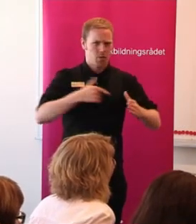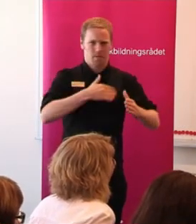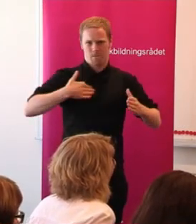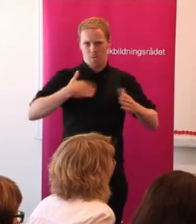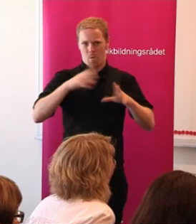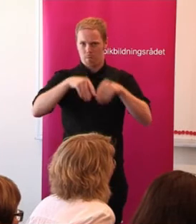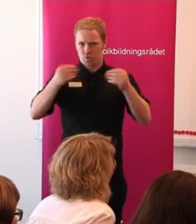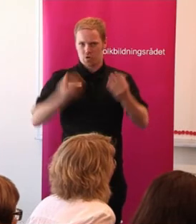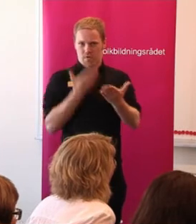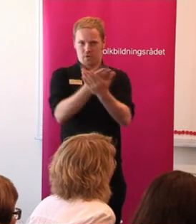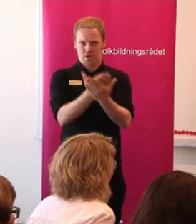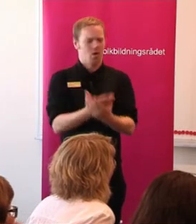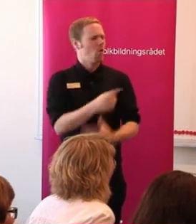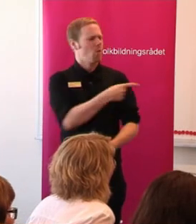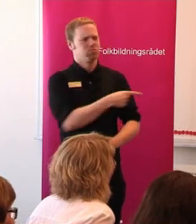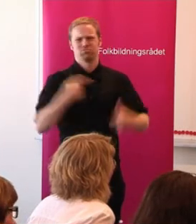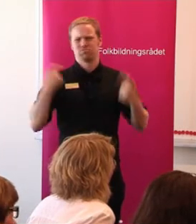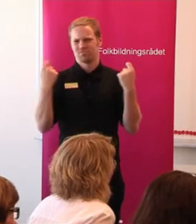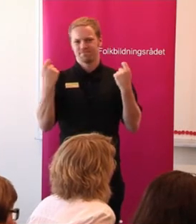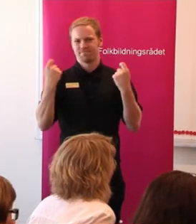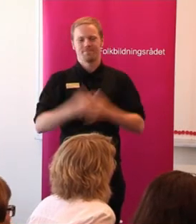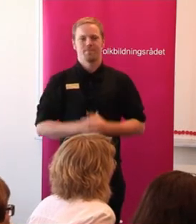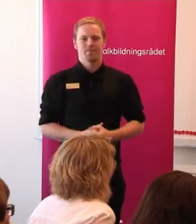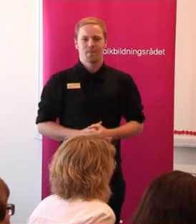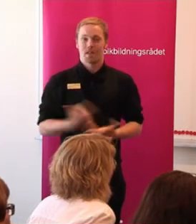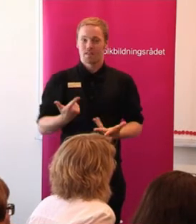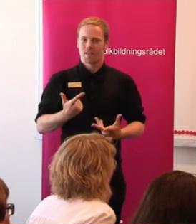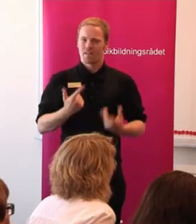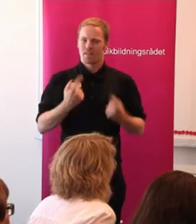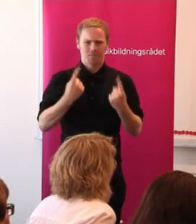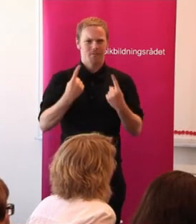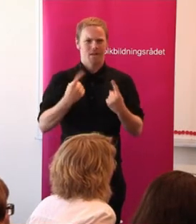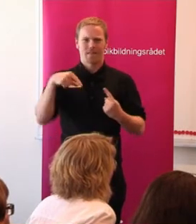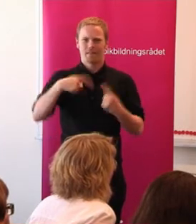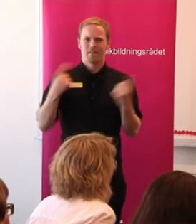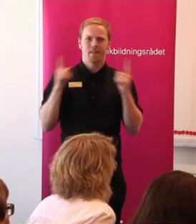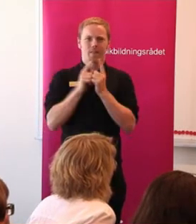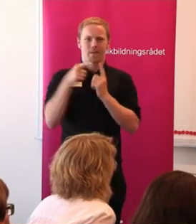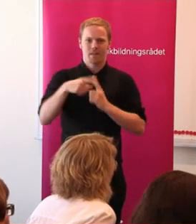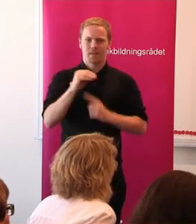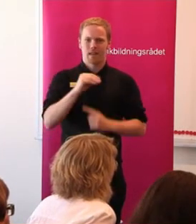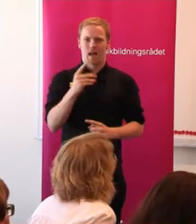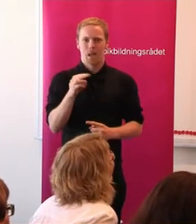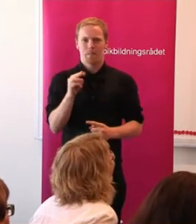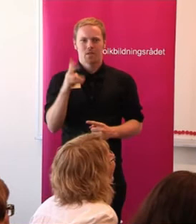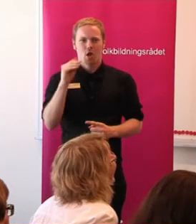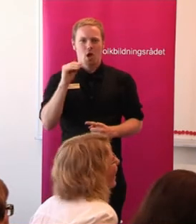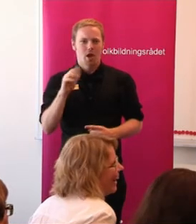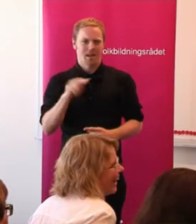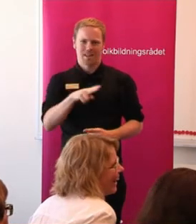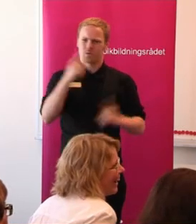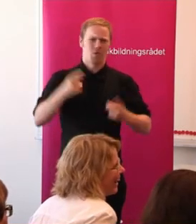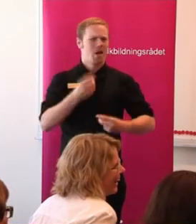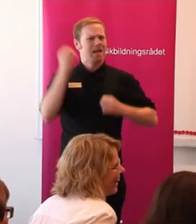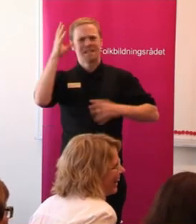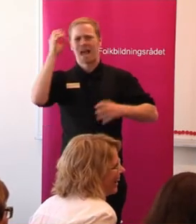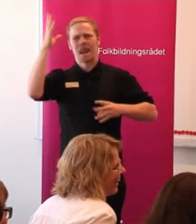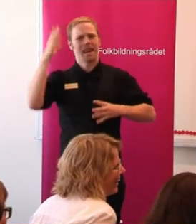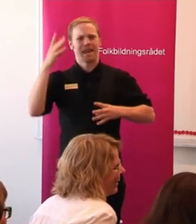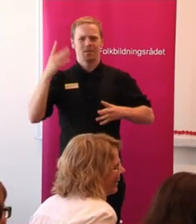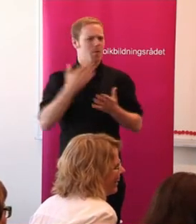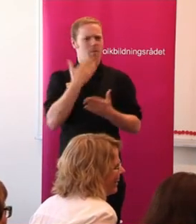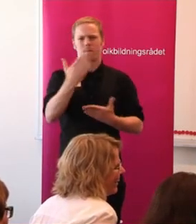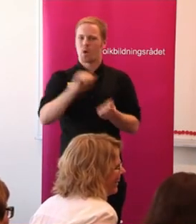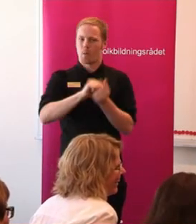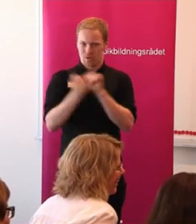helt fantastiskt. Klang och jubelföreställning. Ja. Men det är väl underbart när man kan träffas i Almedalen och så får uppstå kärlek och så blir det bra politik. Jag tycker det är